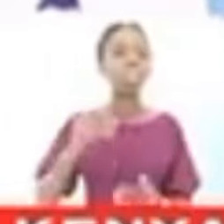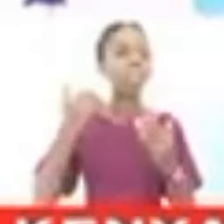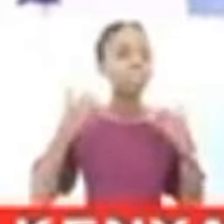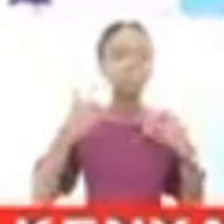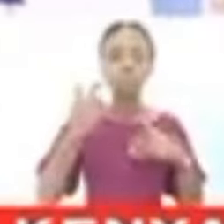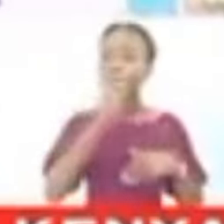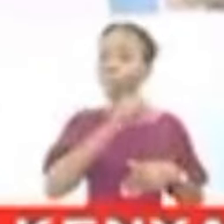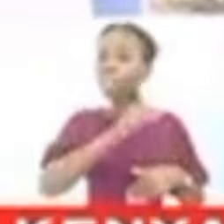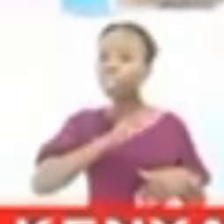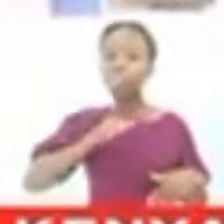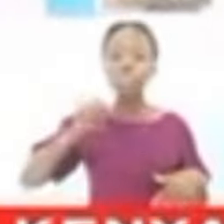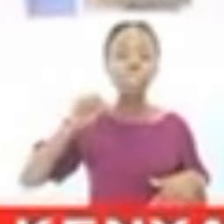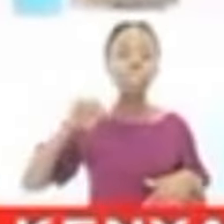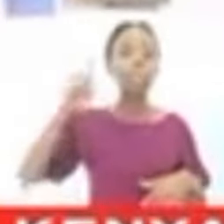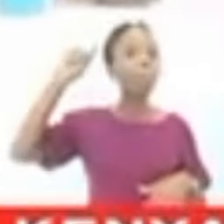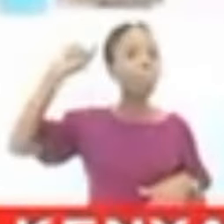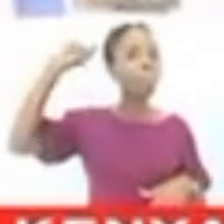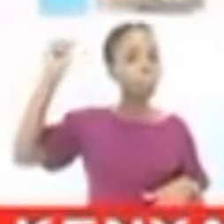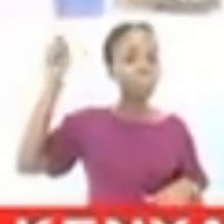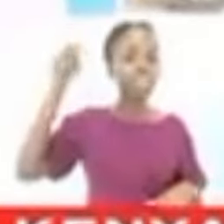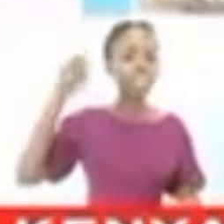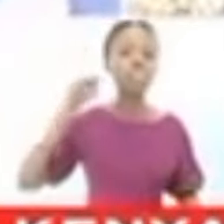huyo mnayemkataa Rais Kenyatta